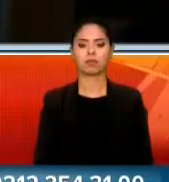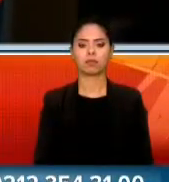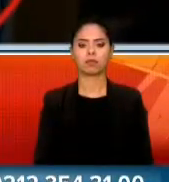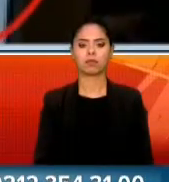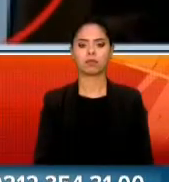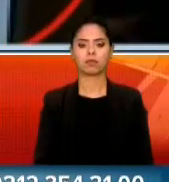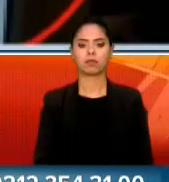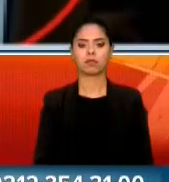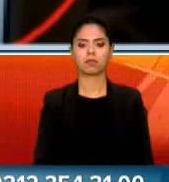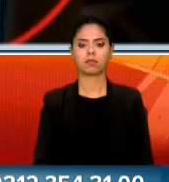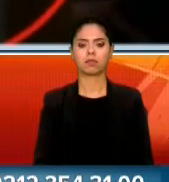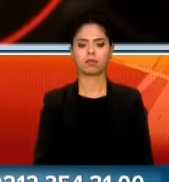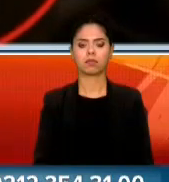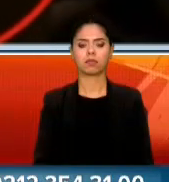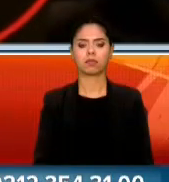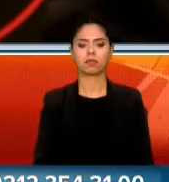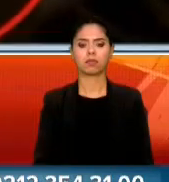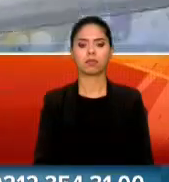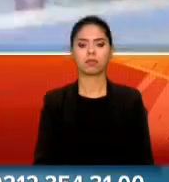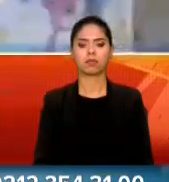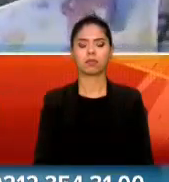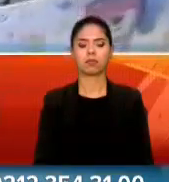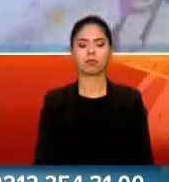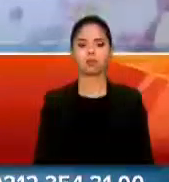Ben seni nasıl toprağa göreceğim